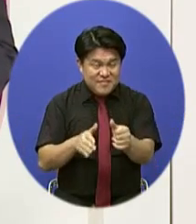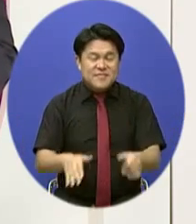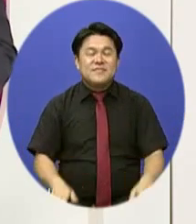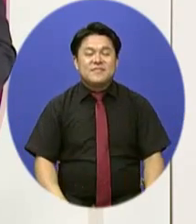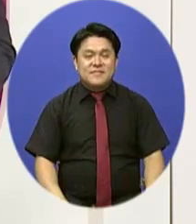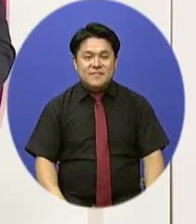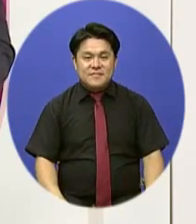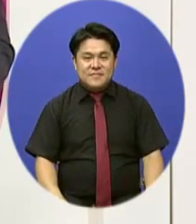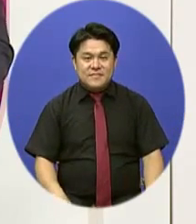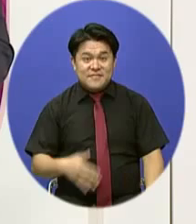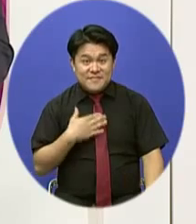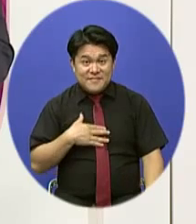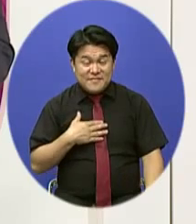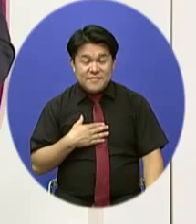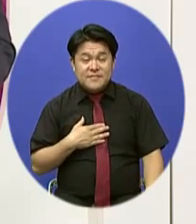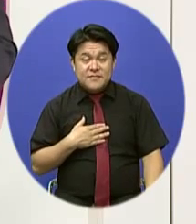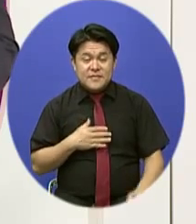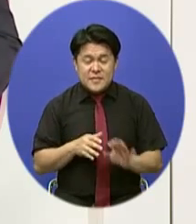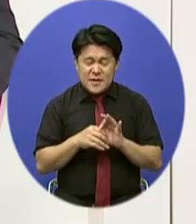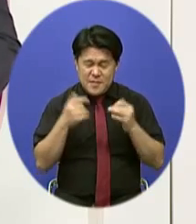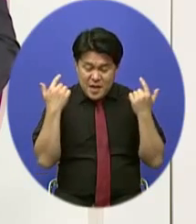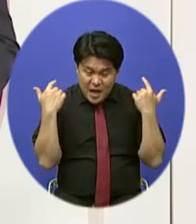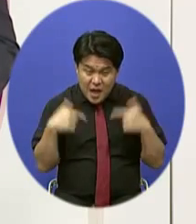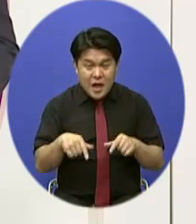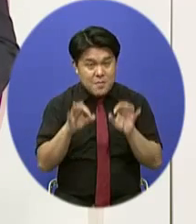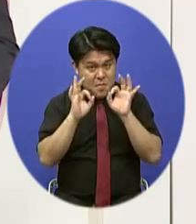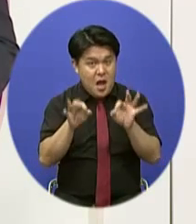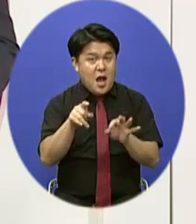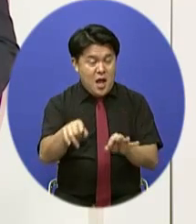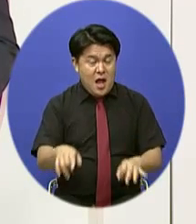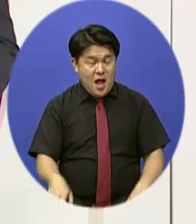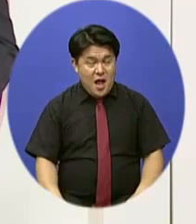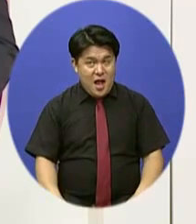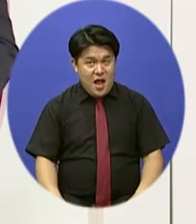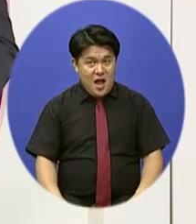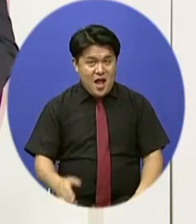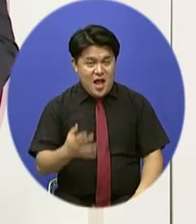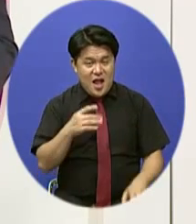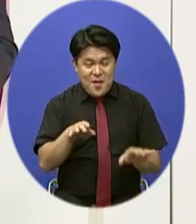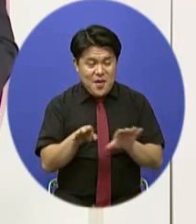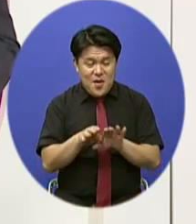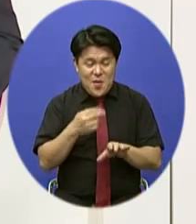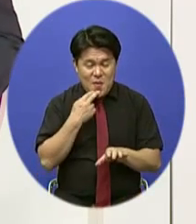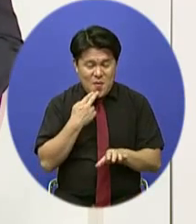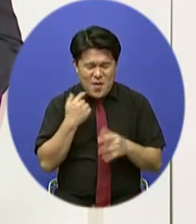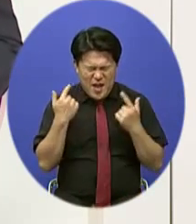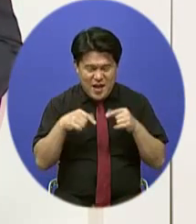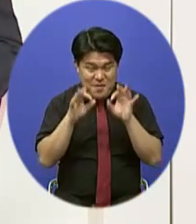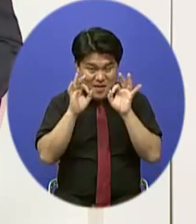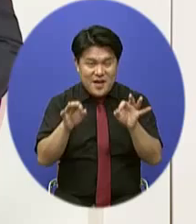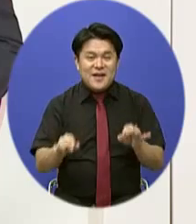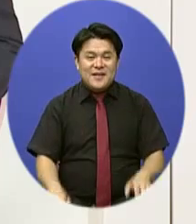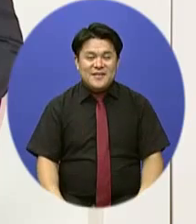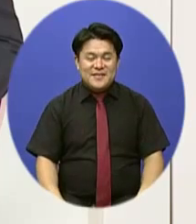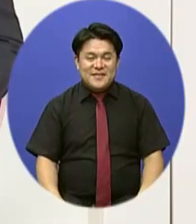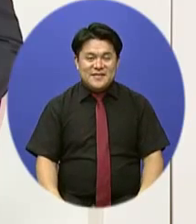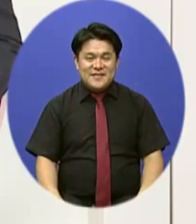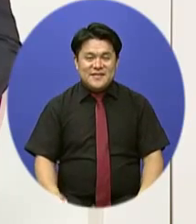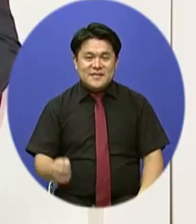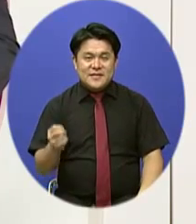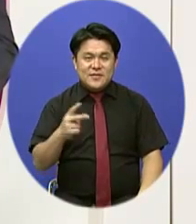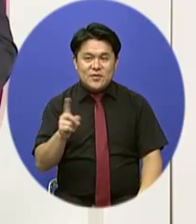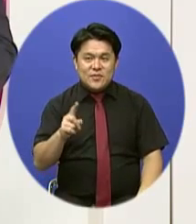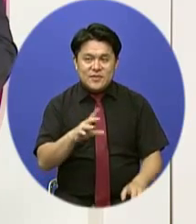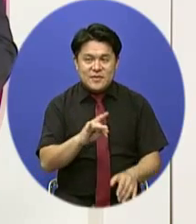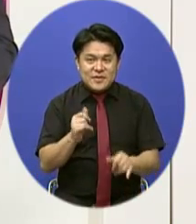사랑하는 목소리 들으시면 되겠습니다. 예, 계속 봅니다. 이거 아, 그러세요? 안 빠지고 계속 봅니다. 네. 들어 또 뭐 또 상도 들어